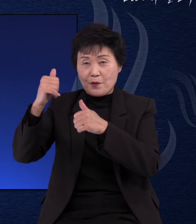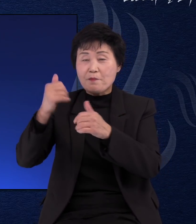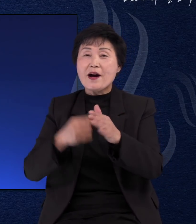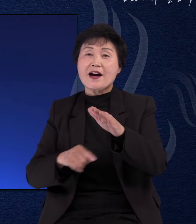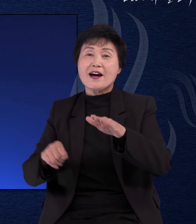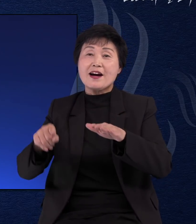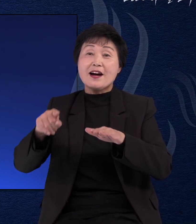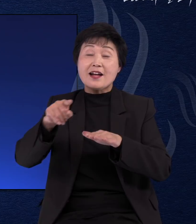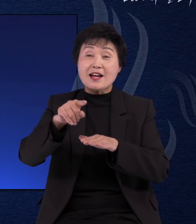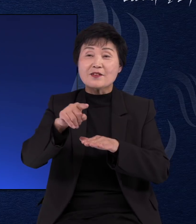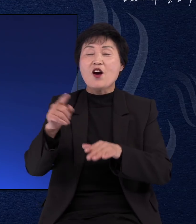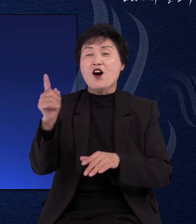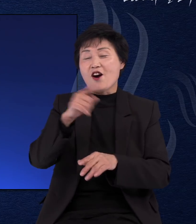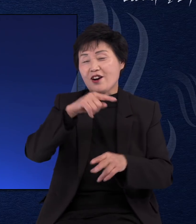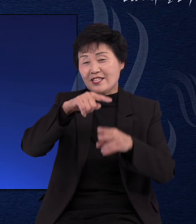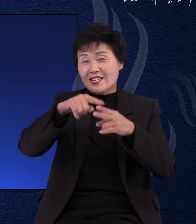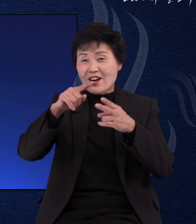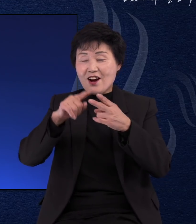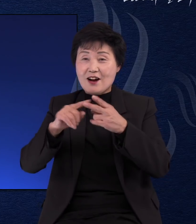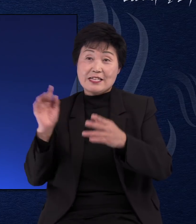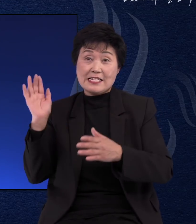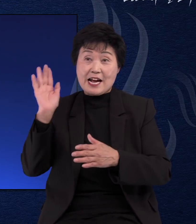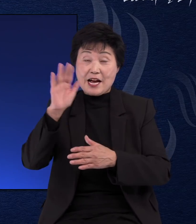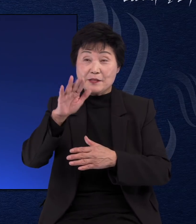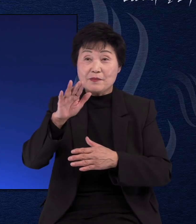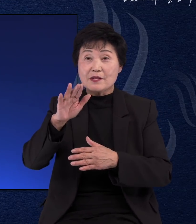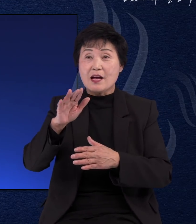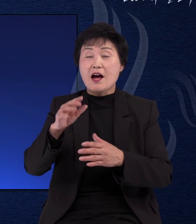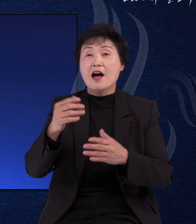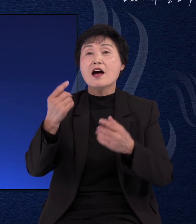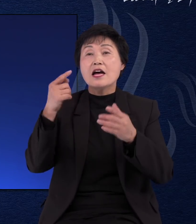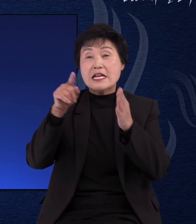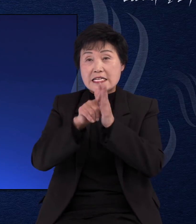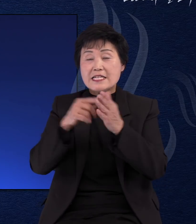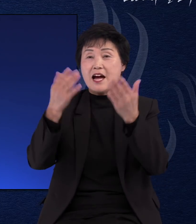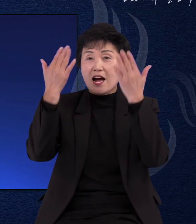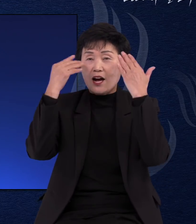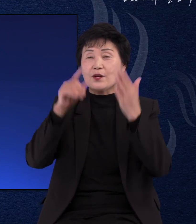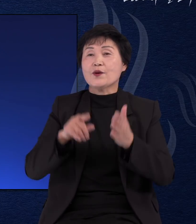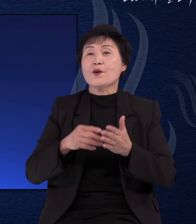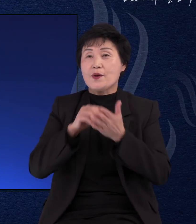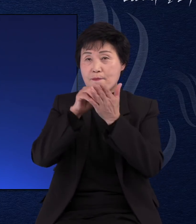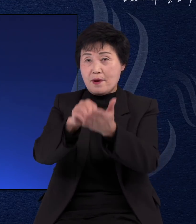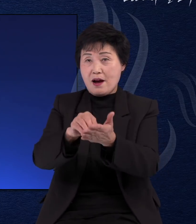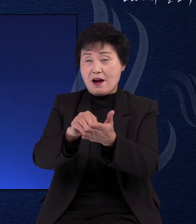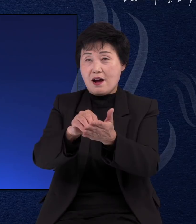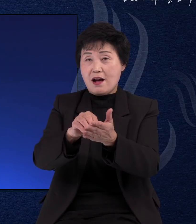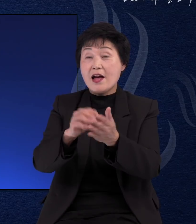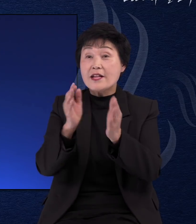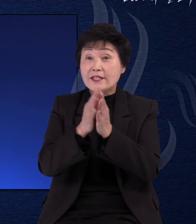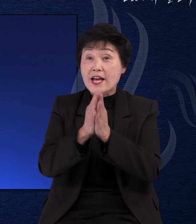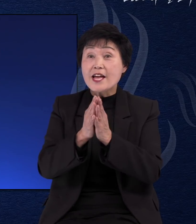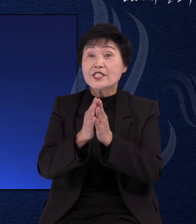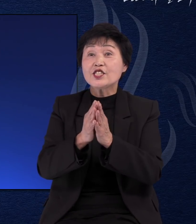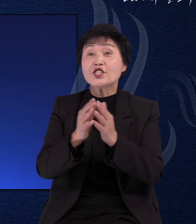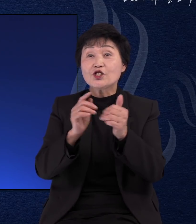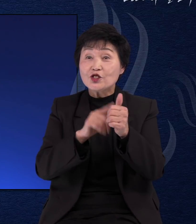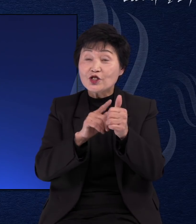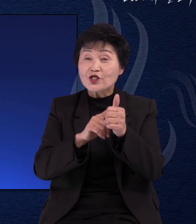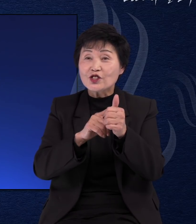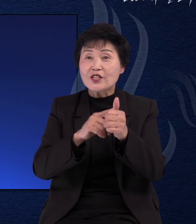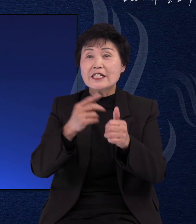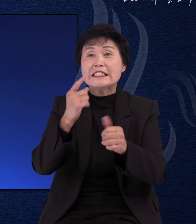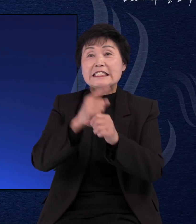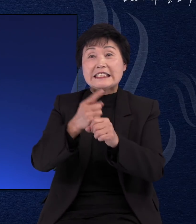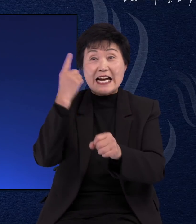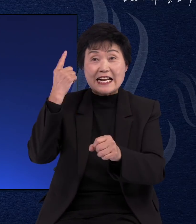있는 침례신학대학교를 입학을 했는데 그 친구는 작년 다니엘 기도회 강사로 온